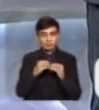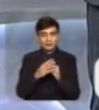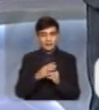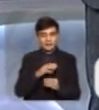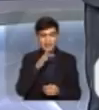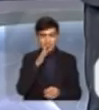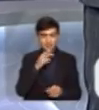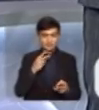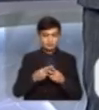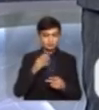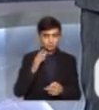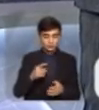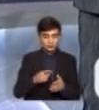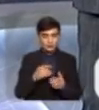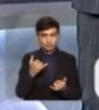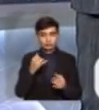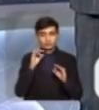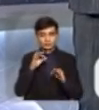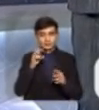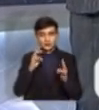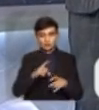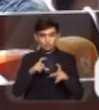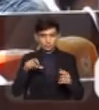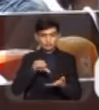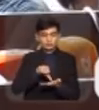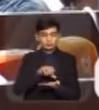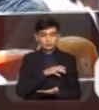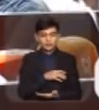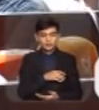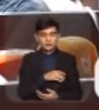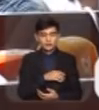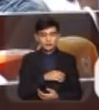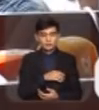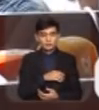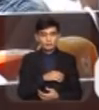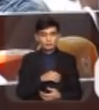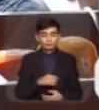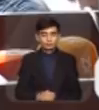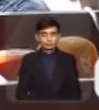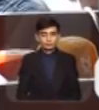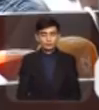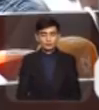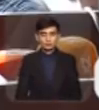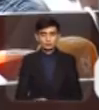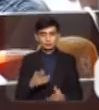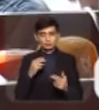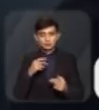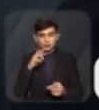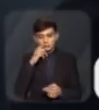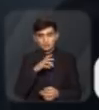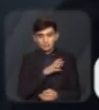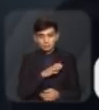лишения свободы. Сегодня выступали пострадавшие. Нет, ребята, вы ошиблись, вы перепутали. Это раза три я точно